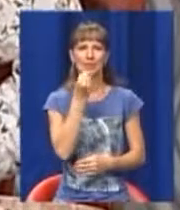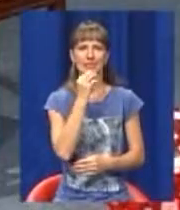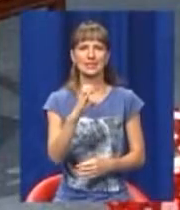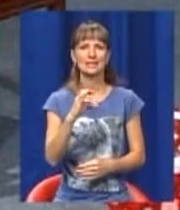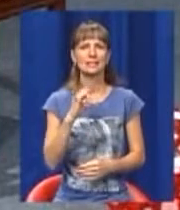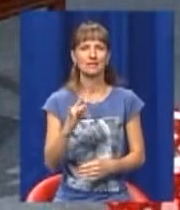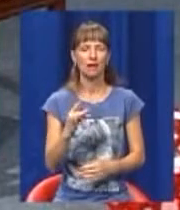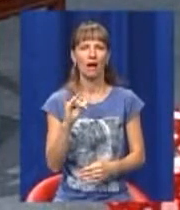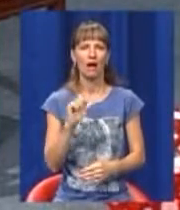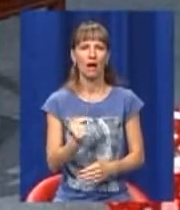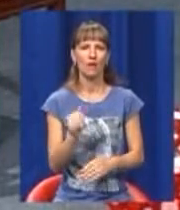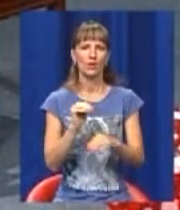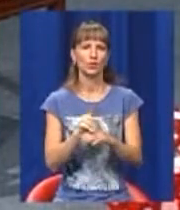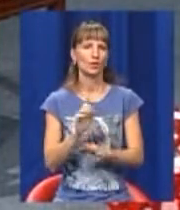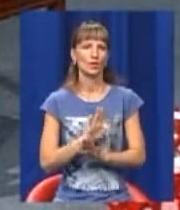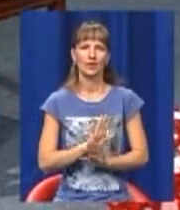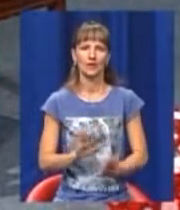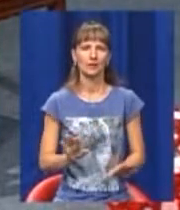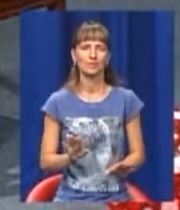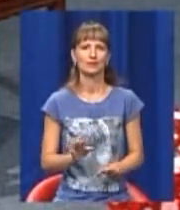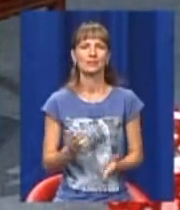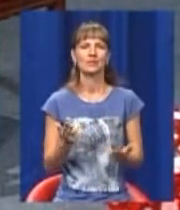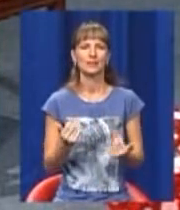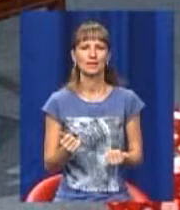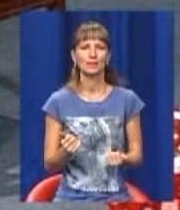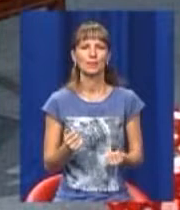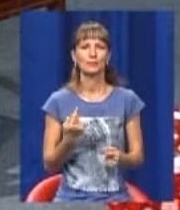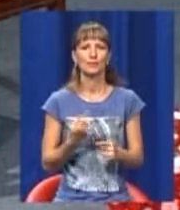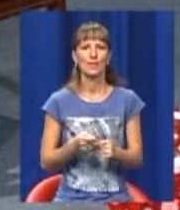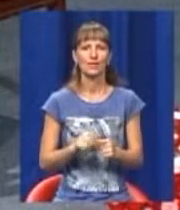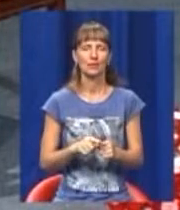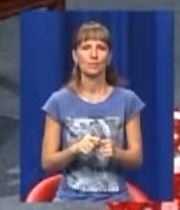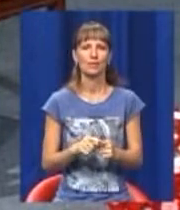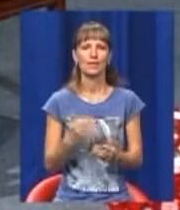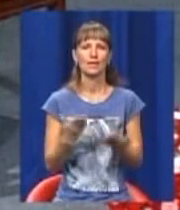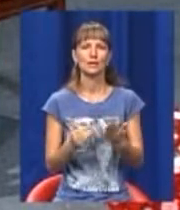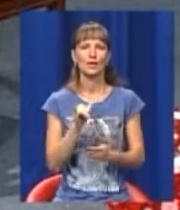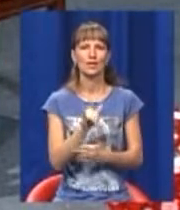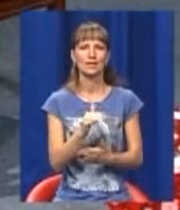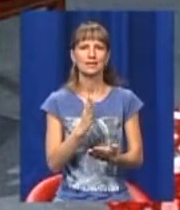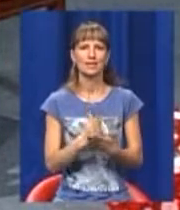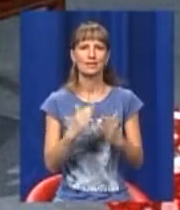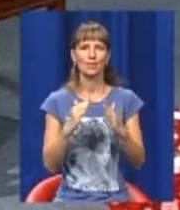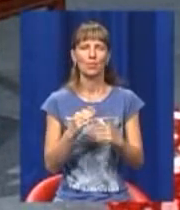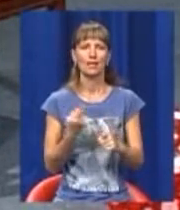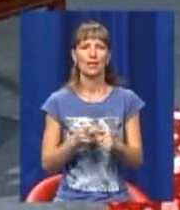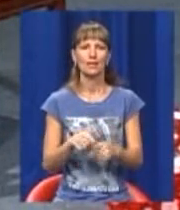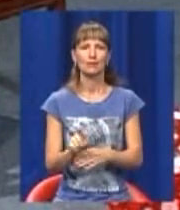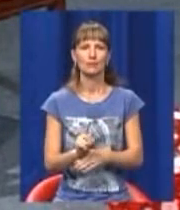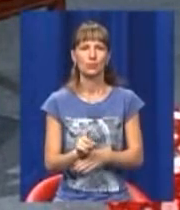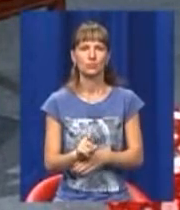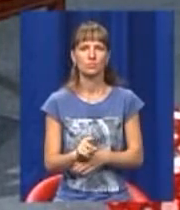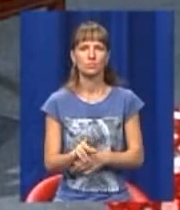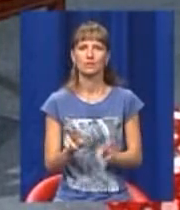сир. А виявляється, що ні. Так, Фелікс? Да. Ось так от. Тому, якщо у вас в домі завелася ця мишка, ну,